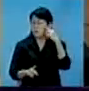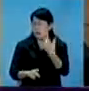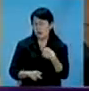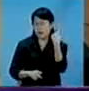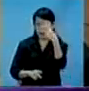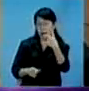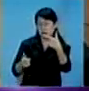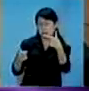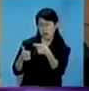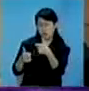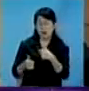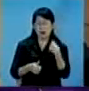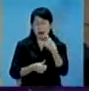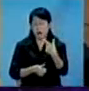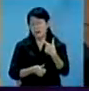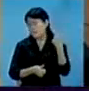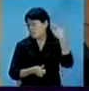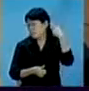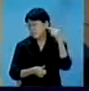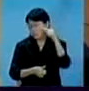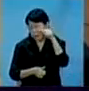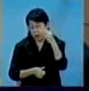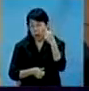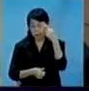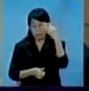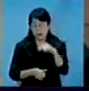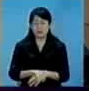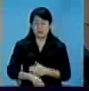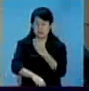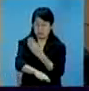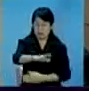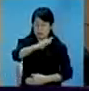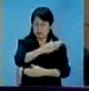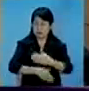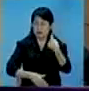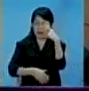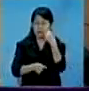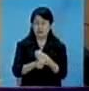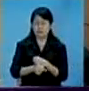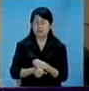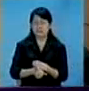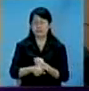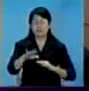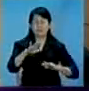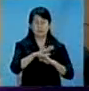ำให้ลูกกระตาเขาหลุดใครทำให้ขาเขาขาดใครทำให้แขนเขาขาดใครทำให้เขาพิการ